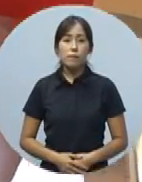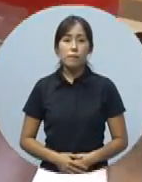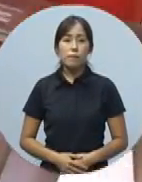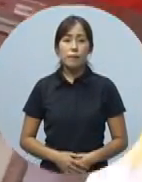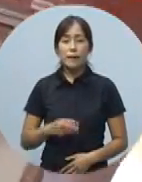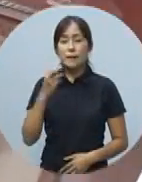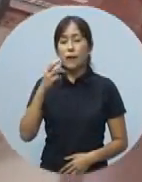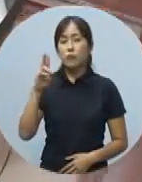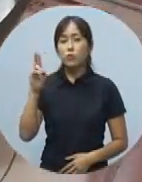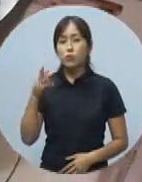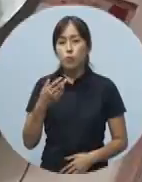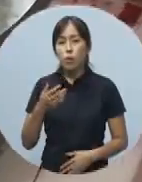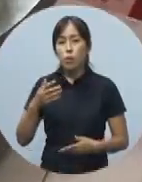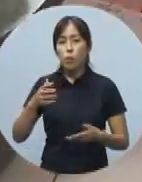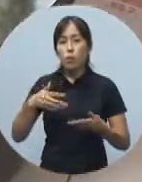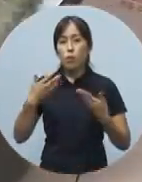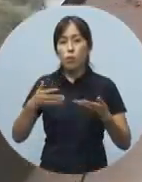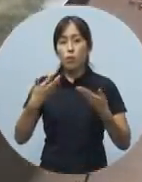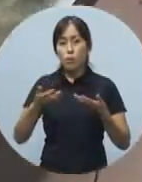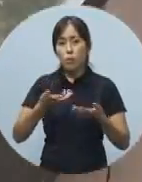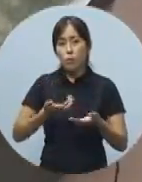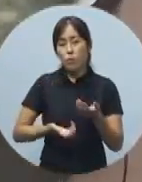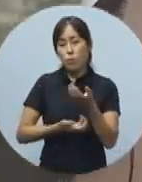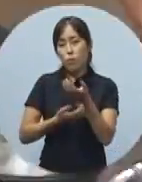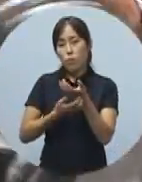30秒ほど茹でます。